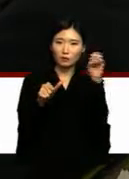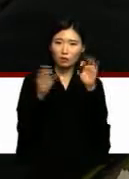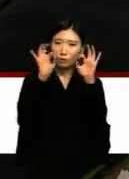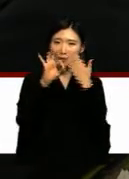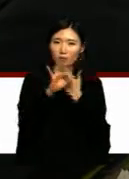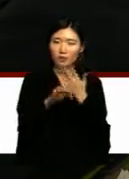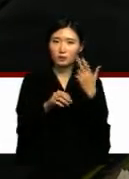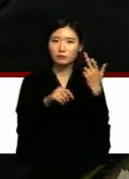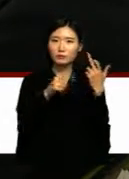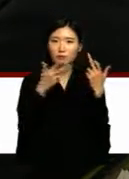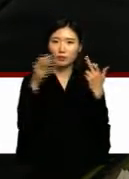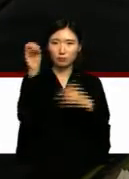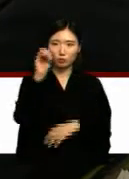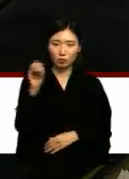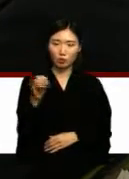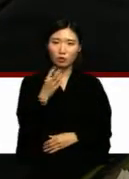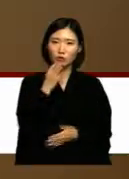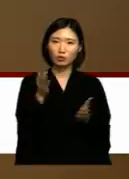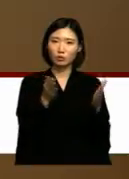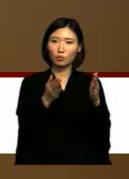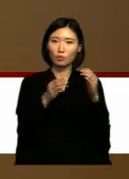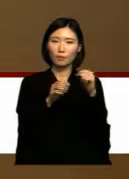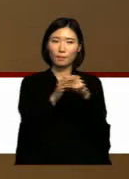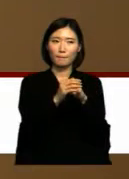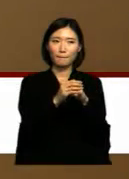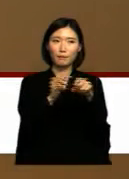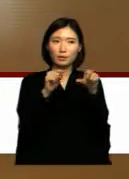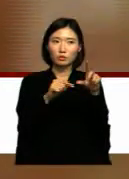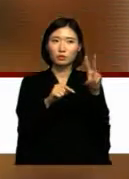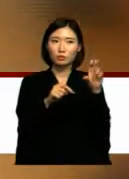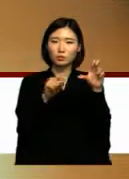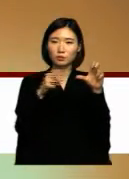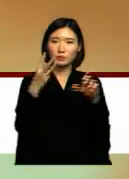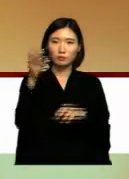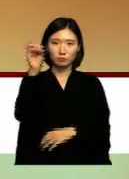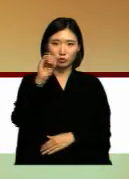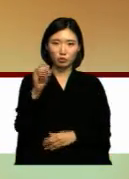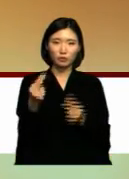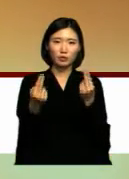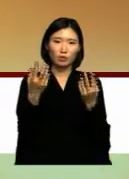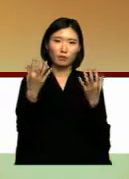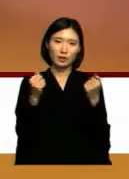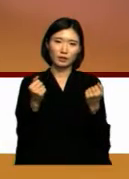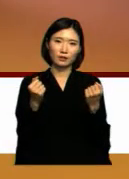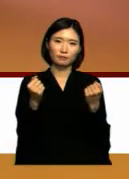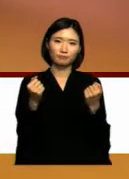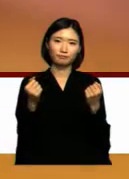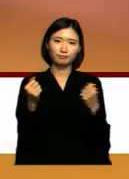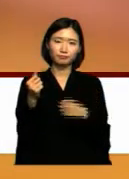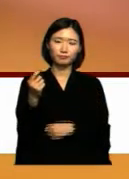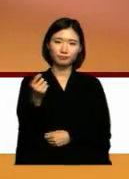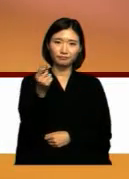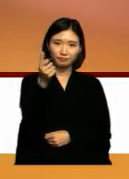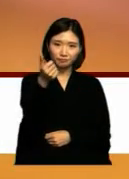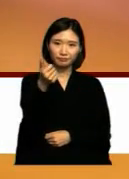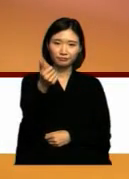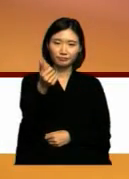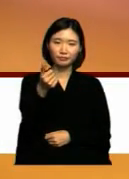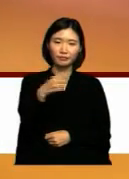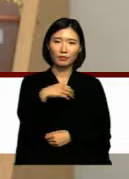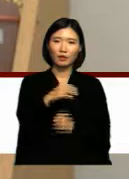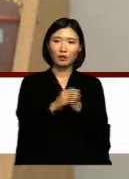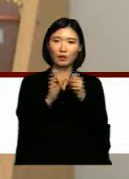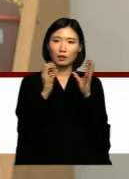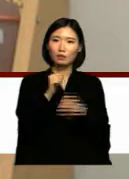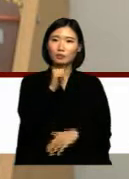봤는데 17.8%로 경기도 평균인 25.3%에 비해서 많이 낮았던 거예요. 그래서 아동